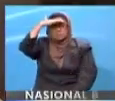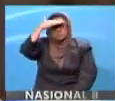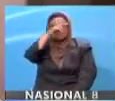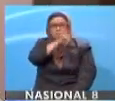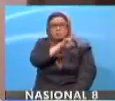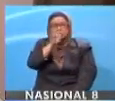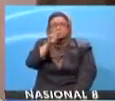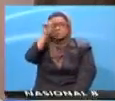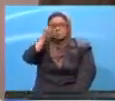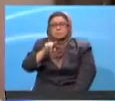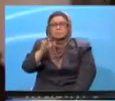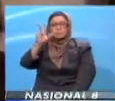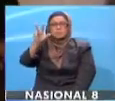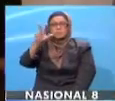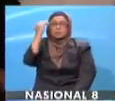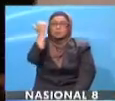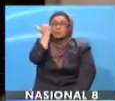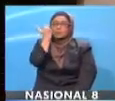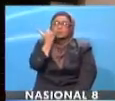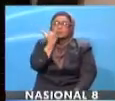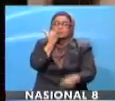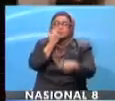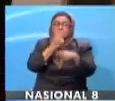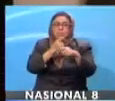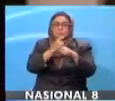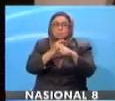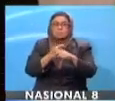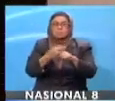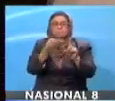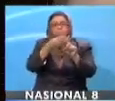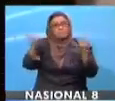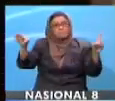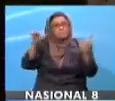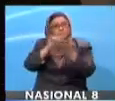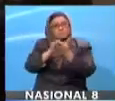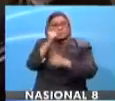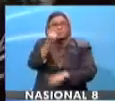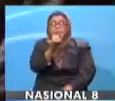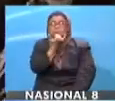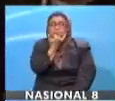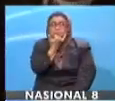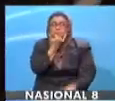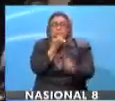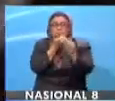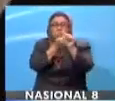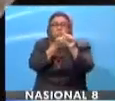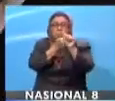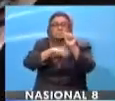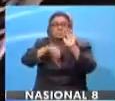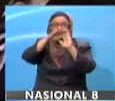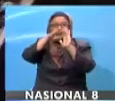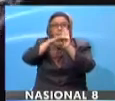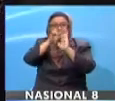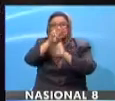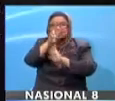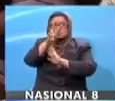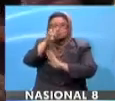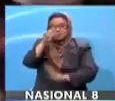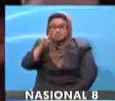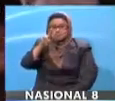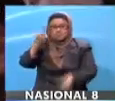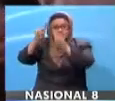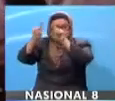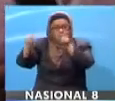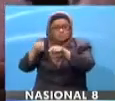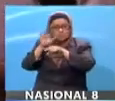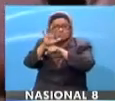Mac. Mahkamah menetapkan ketidakpatuhan itu satu kesalahan mengikut Seksyen 21 dalam kurungan 5 Akta